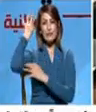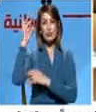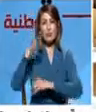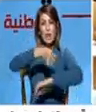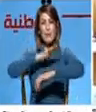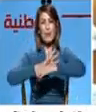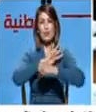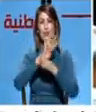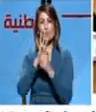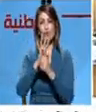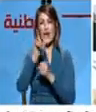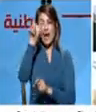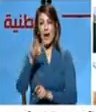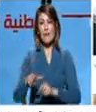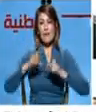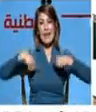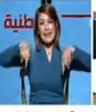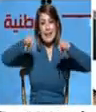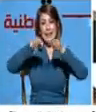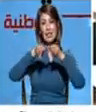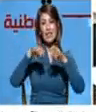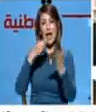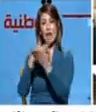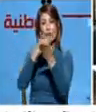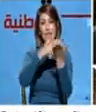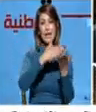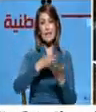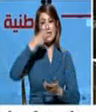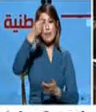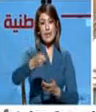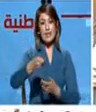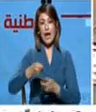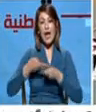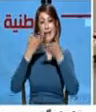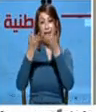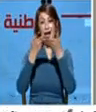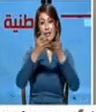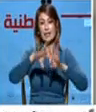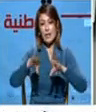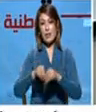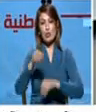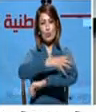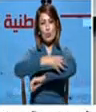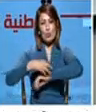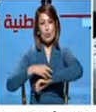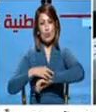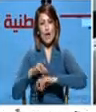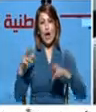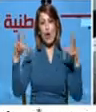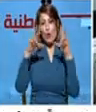نجد ولجنه المساعدات الماليه للعائلات المعوزه والتنسيق التام بين الهيكل المعنيه والمنظمات